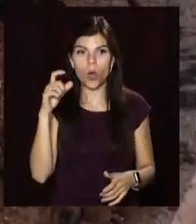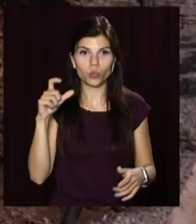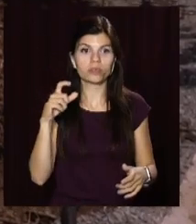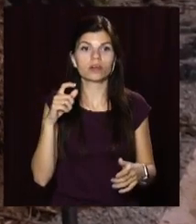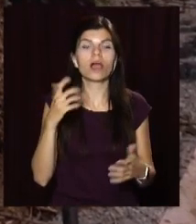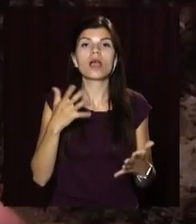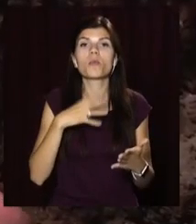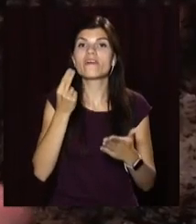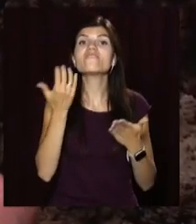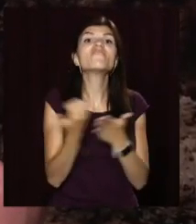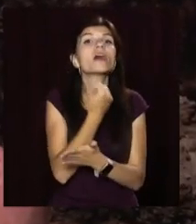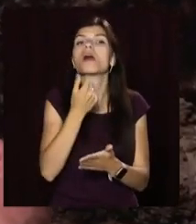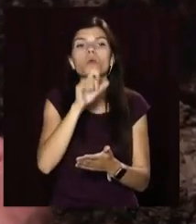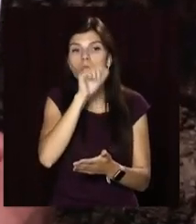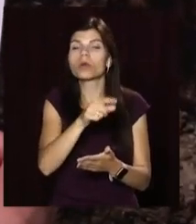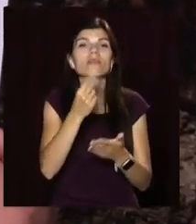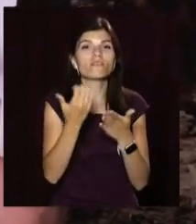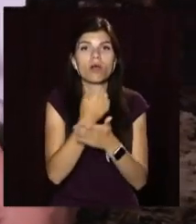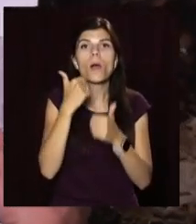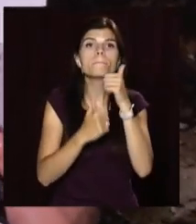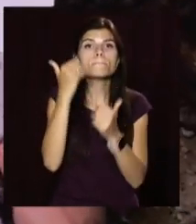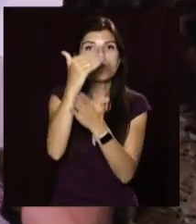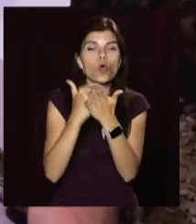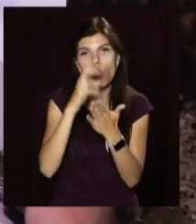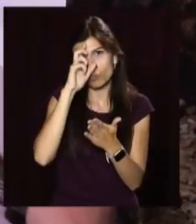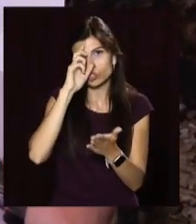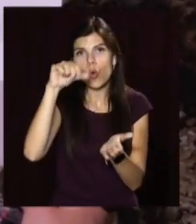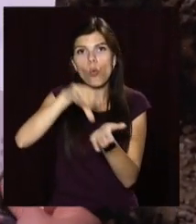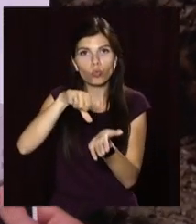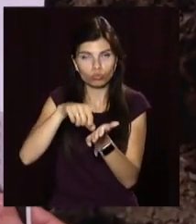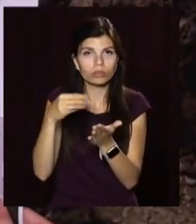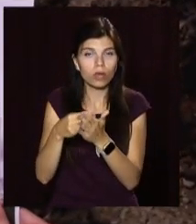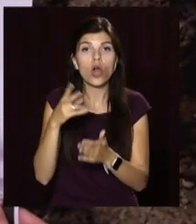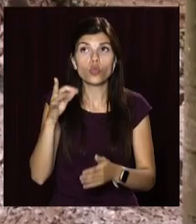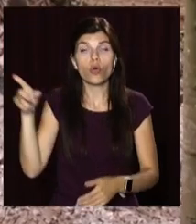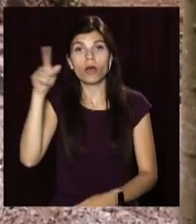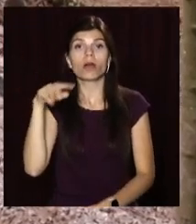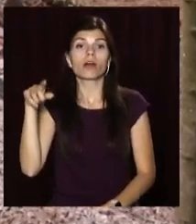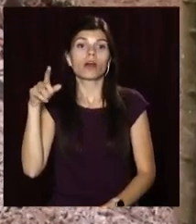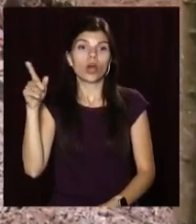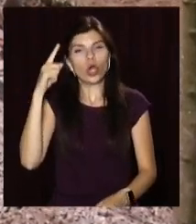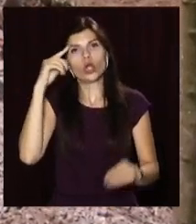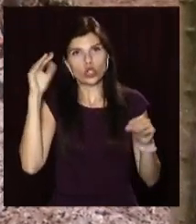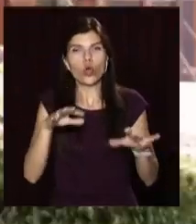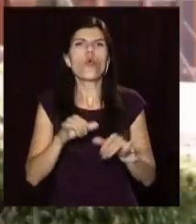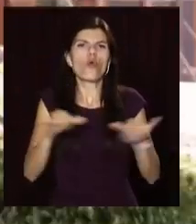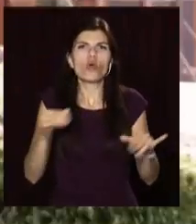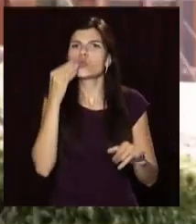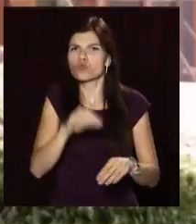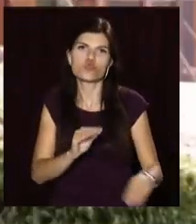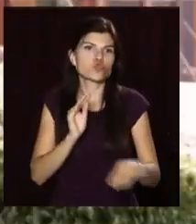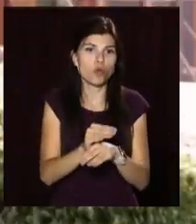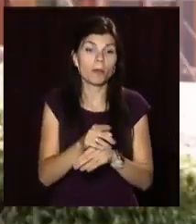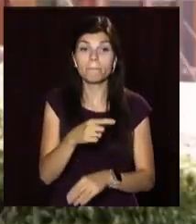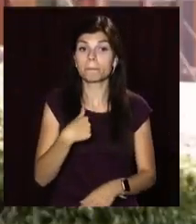які виграли гроші на його реалізацію за програмою бюджету участі. Але влада вирішила його удосконалити. Нами